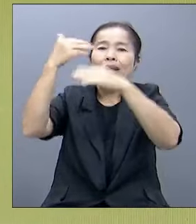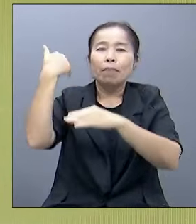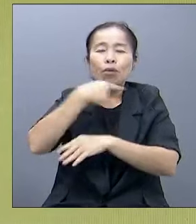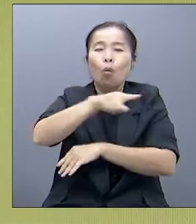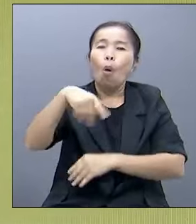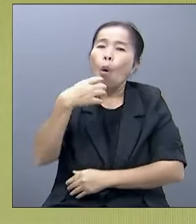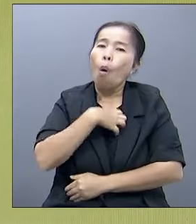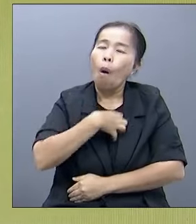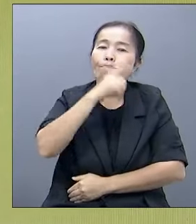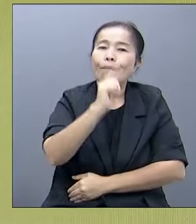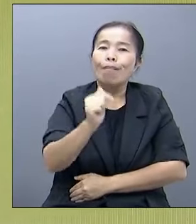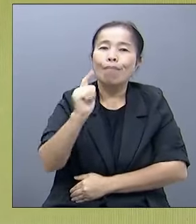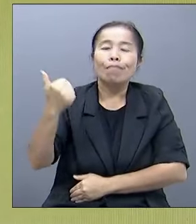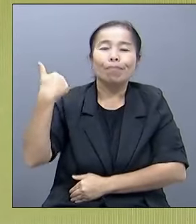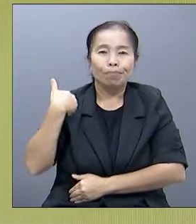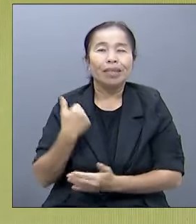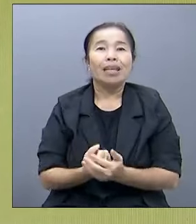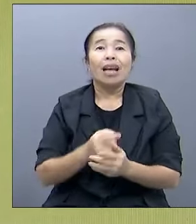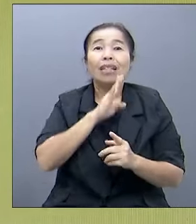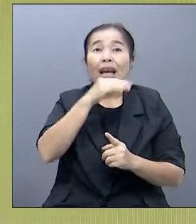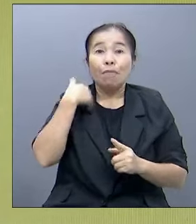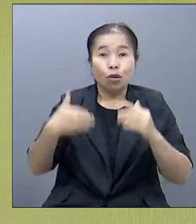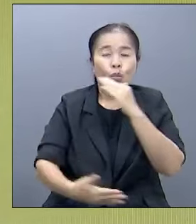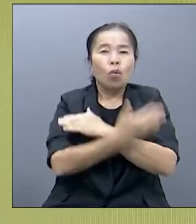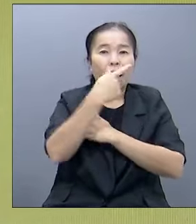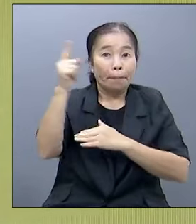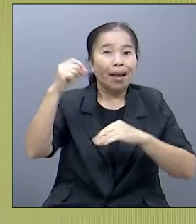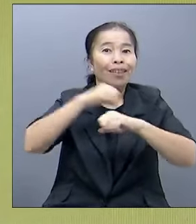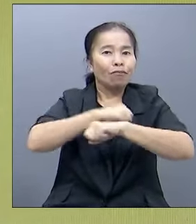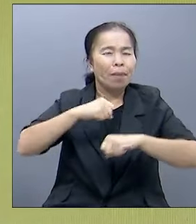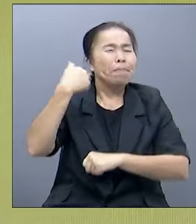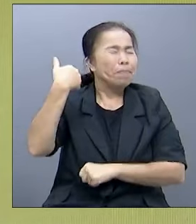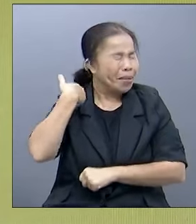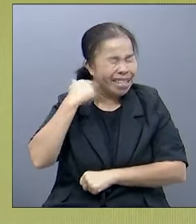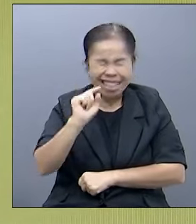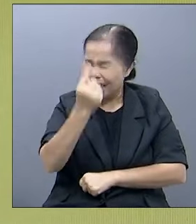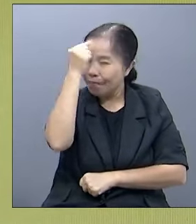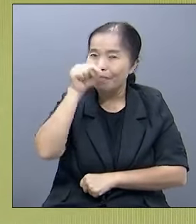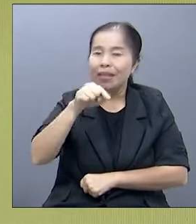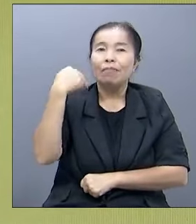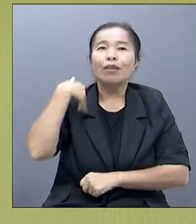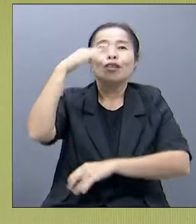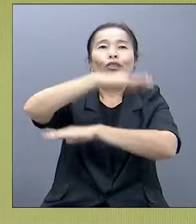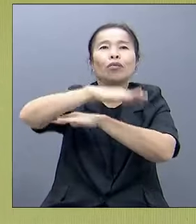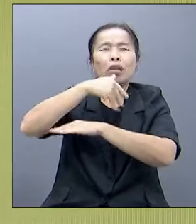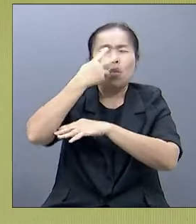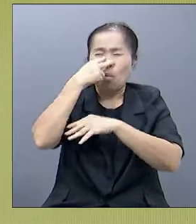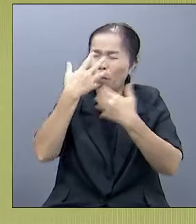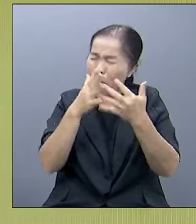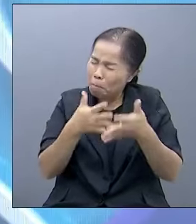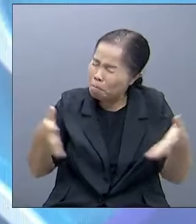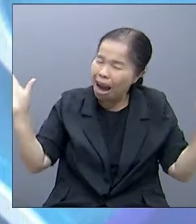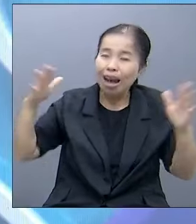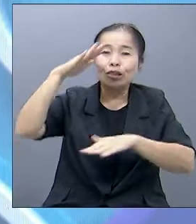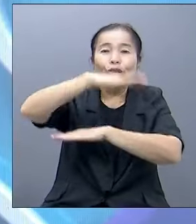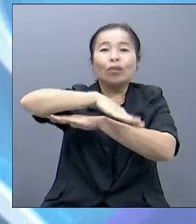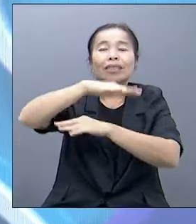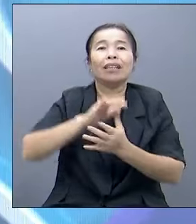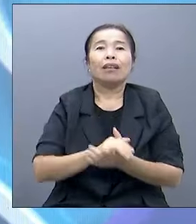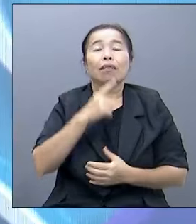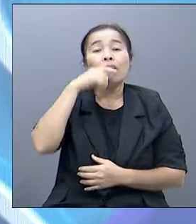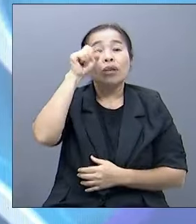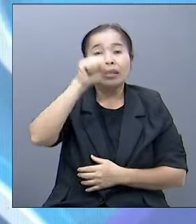ช้บริการถ้ามีโอกาสนี้ต้องไปแล้วฟิตเนสเนี่ยเริ่มเลยเริ่มได้เลยแต่อย่าไปตอนเย็นนะตอนเย็นคนเยอะ คนเยอะนะครับจริงๆแล้วลานกิจกรร